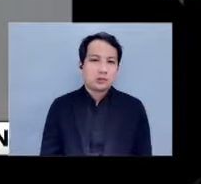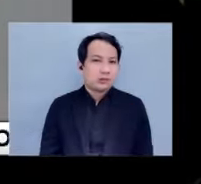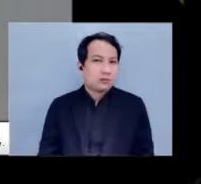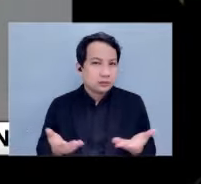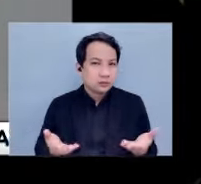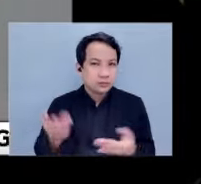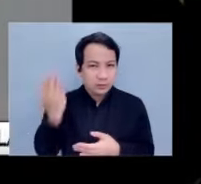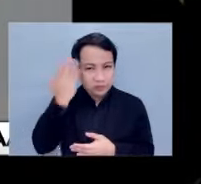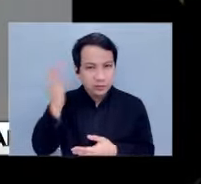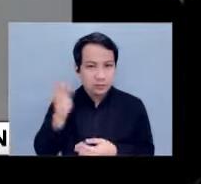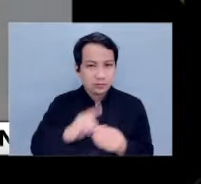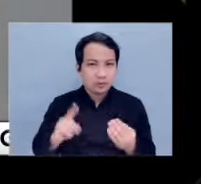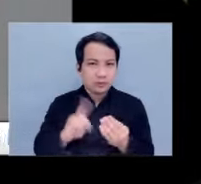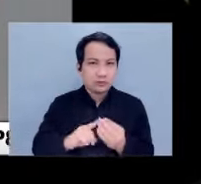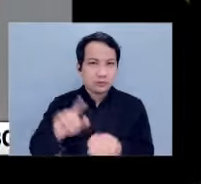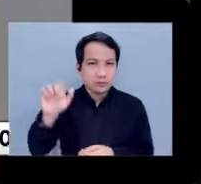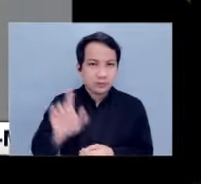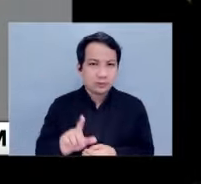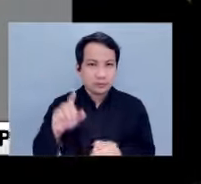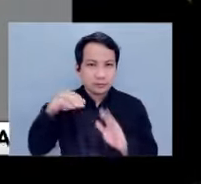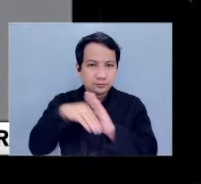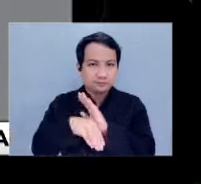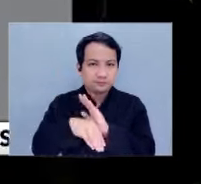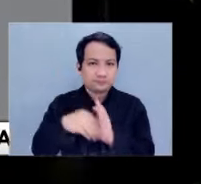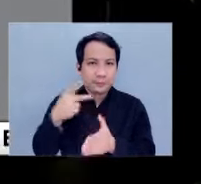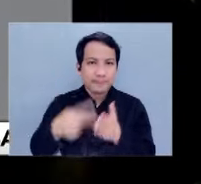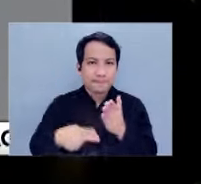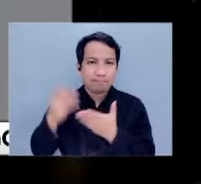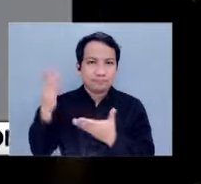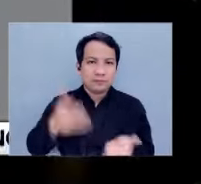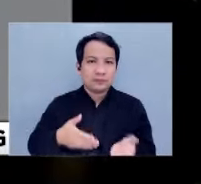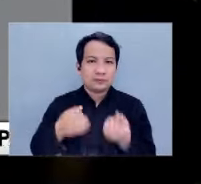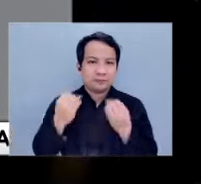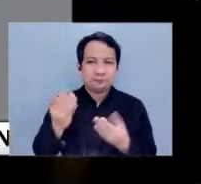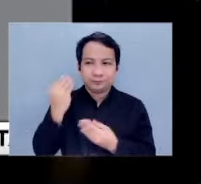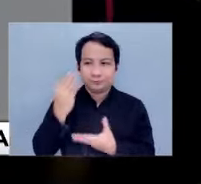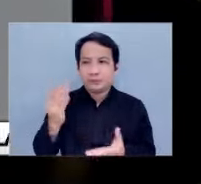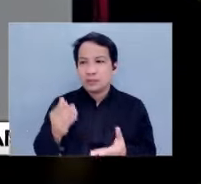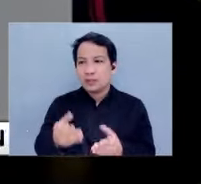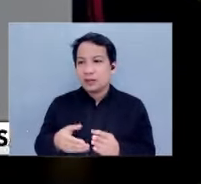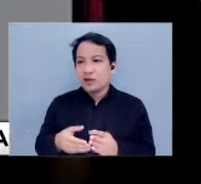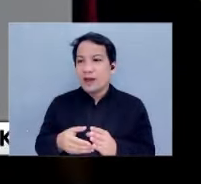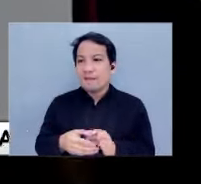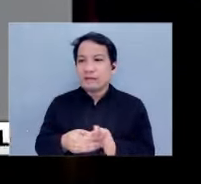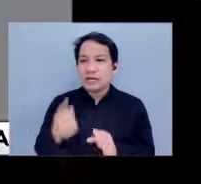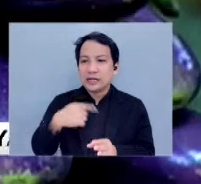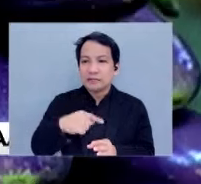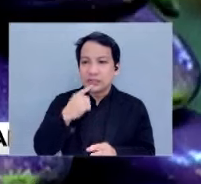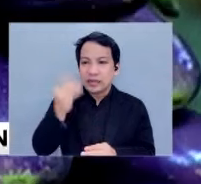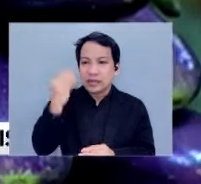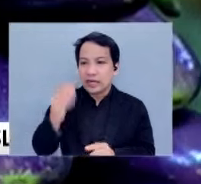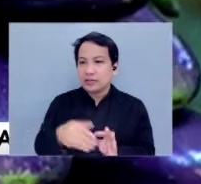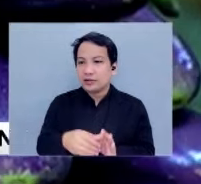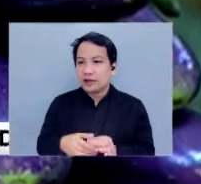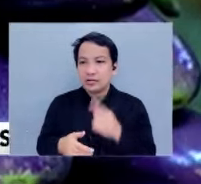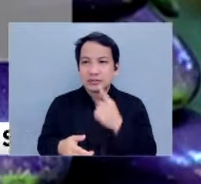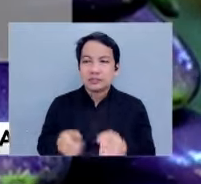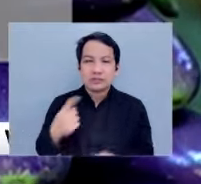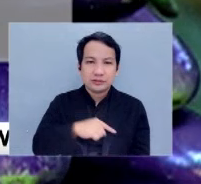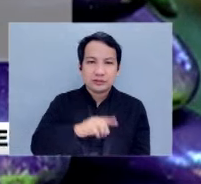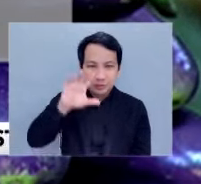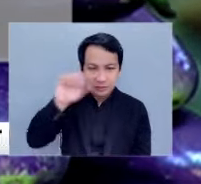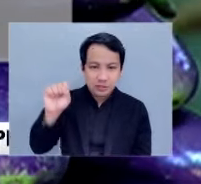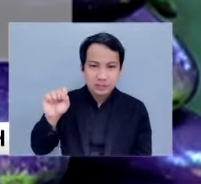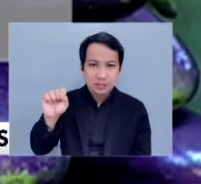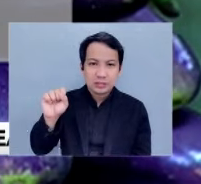tindera sa pagbaba ng presyo pero sabi daw ng supplier, marami daw kasing supply kaya bumaba ang bigayan. Pero may mga gulay naman